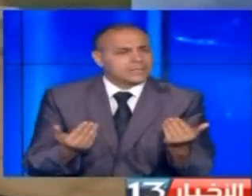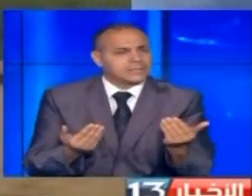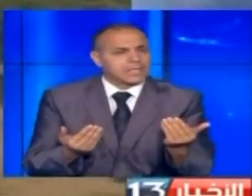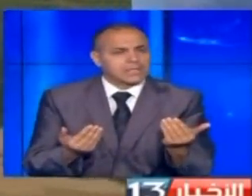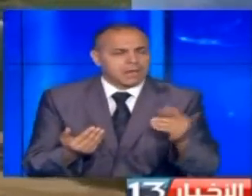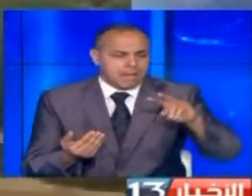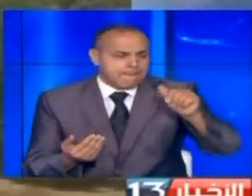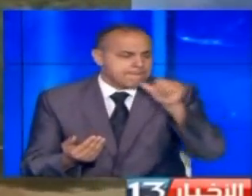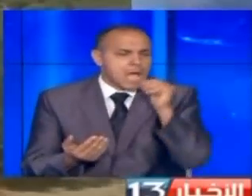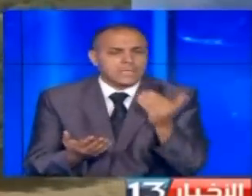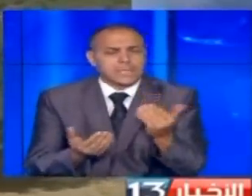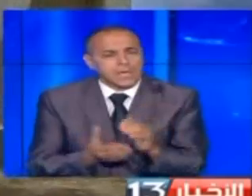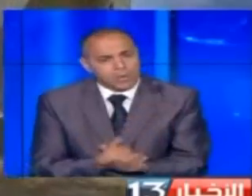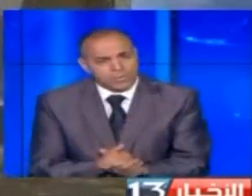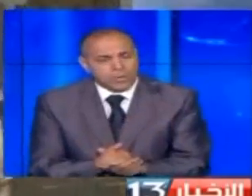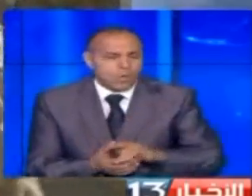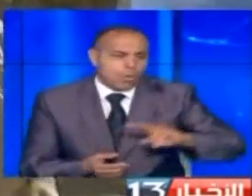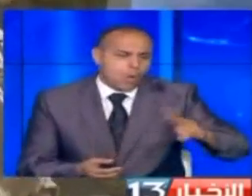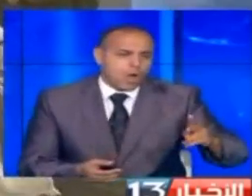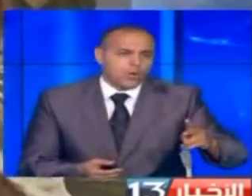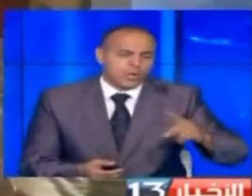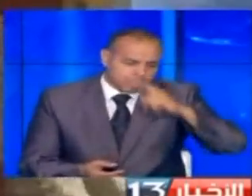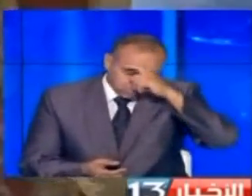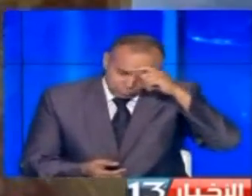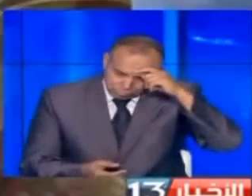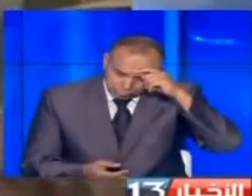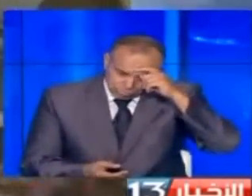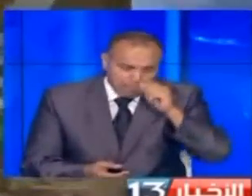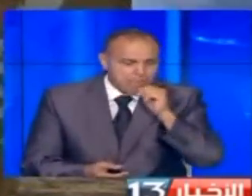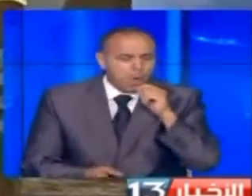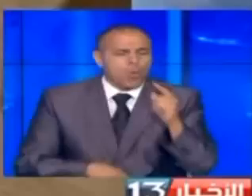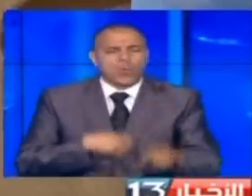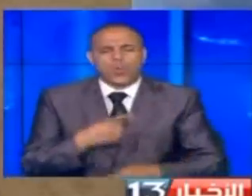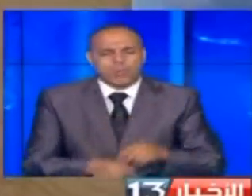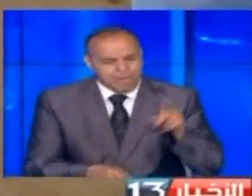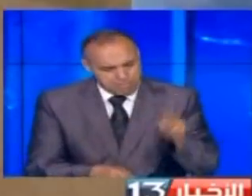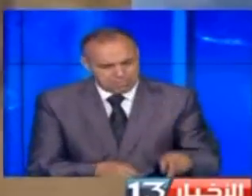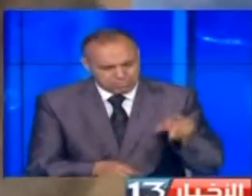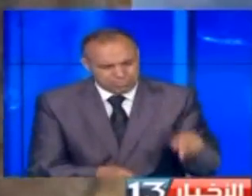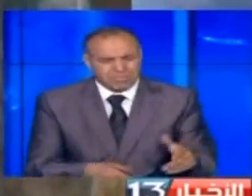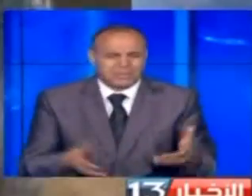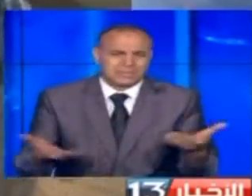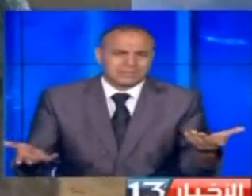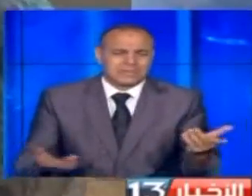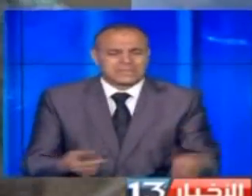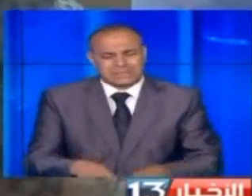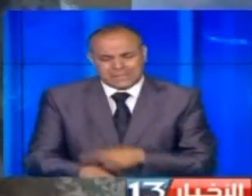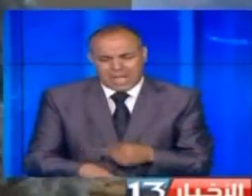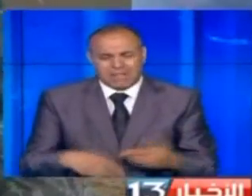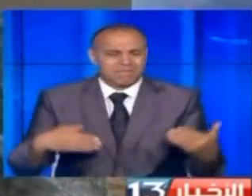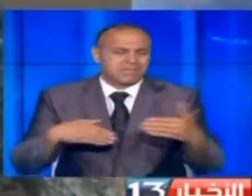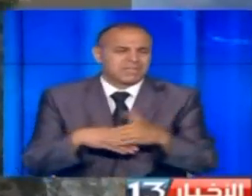ينتظرون تزويدهم بالماء، وآخرون يعانون من انقطاعات متكررة للماء تستمر ساعات